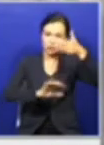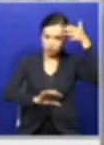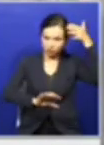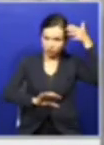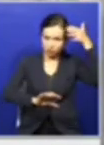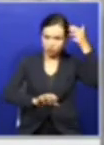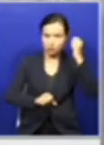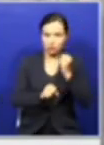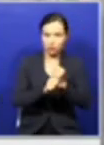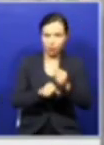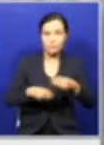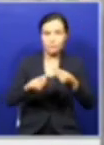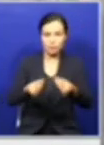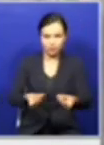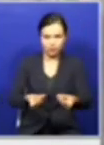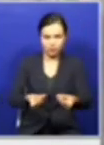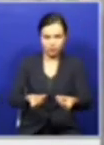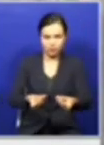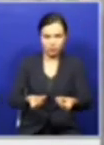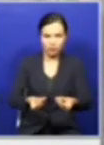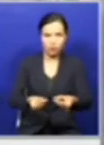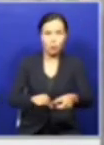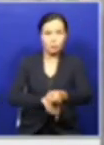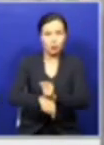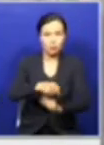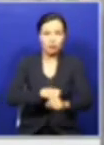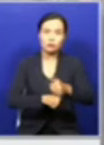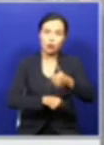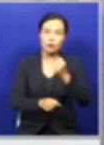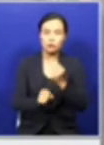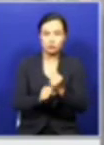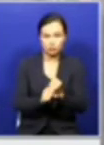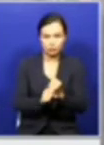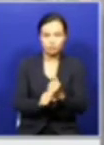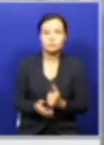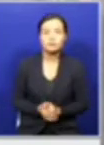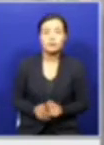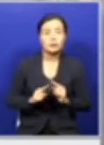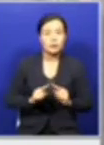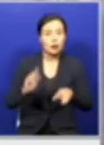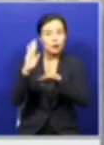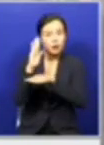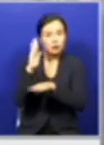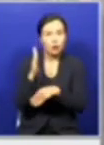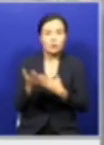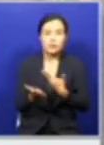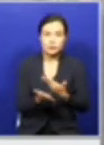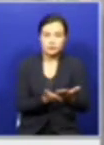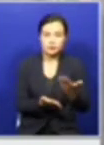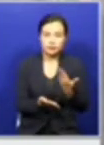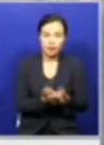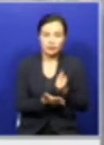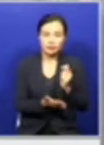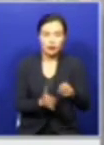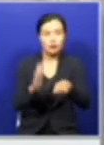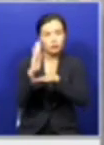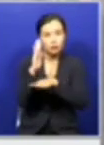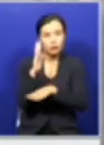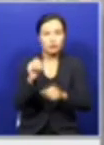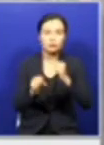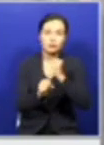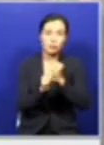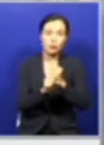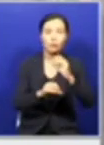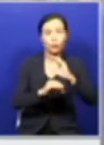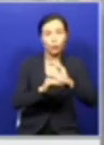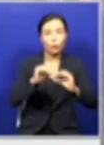ทำไปให้ระดับปฏิบัติได้ปฏิบัติแต่ในขั้นตอนการจัดซื้อจัดจ้างการดำเนินการในโครงการท่านประธาน